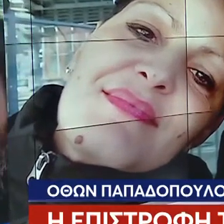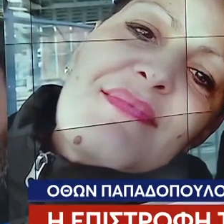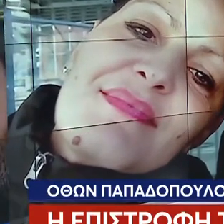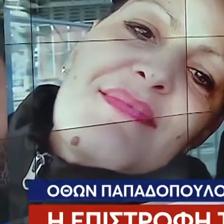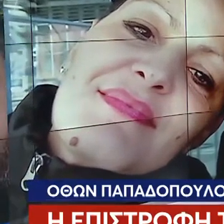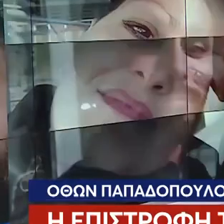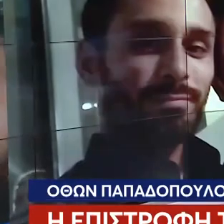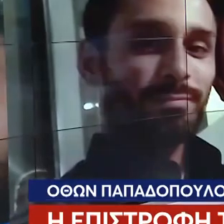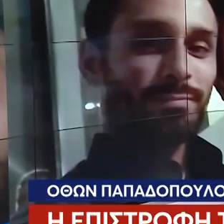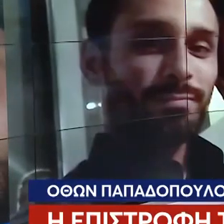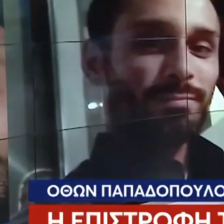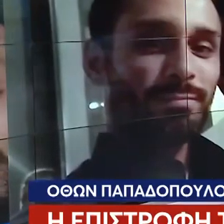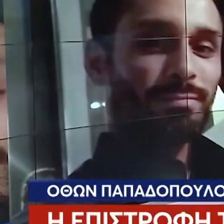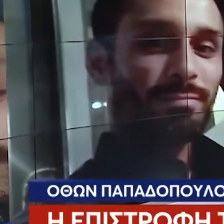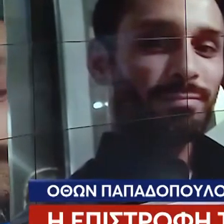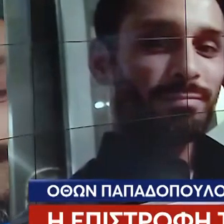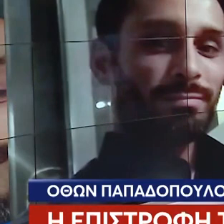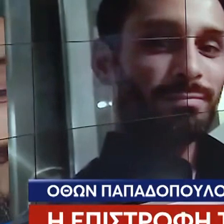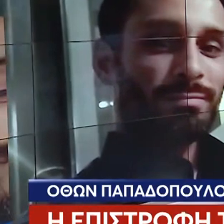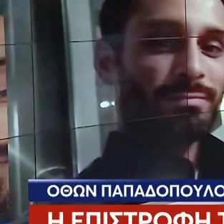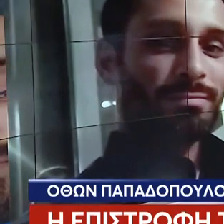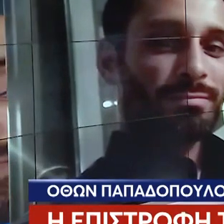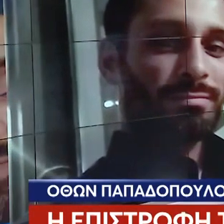διακόπηκε η συζήτηση, η συνεννόησή μας.